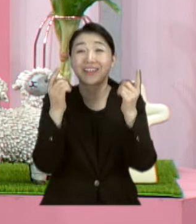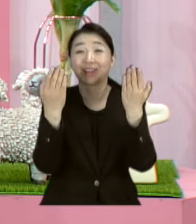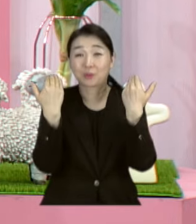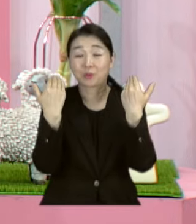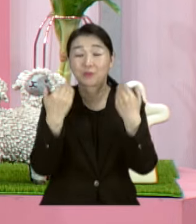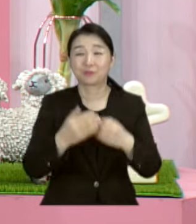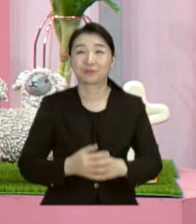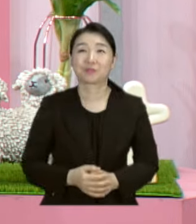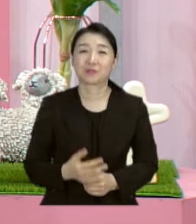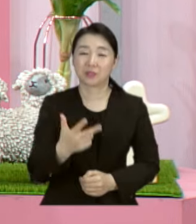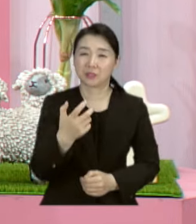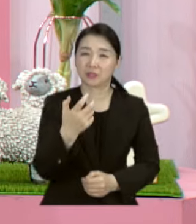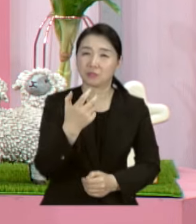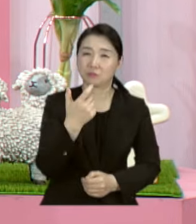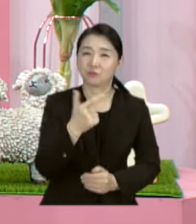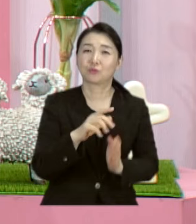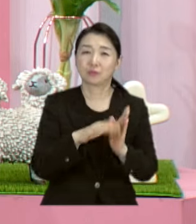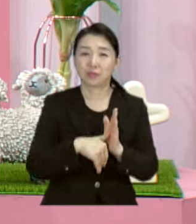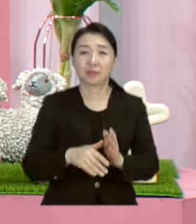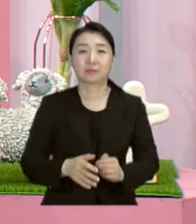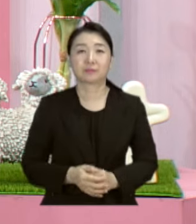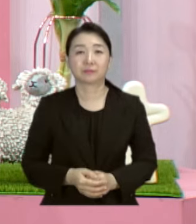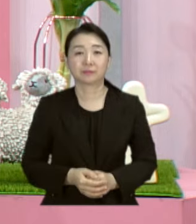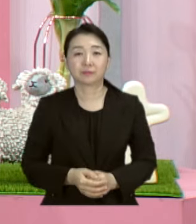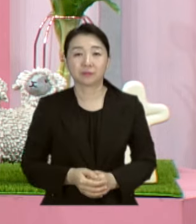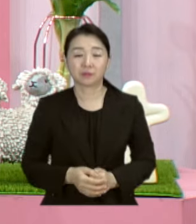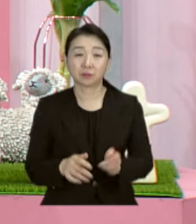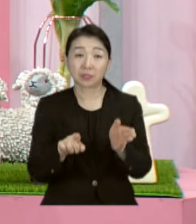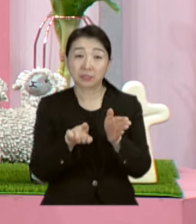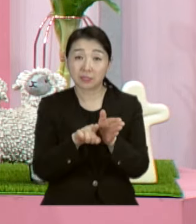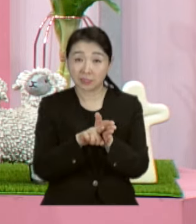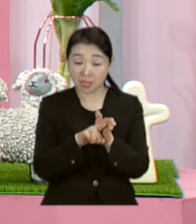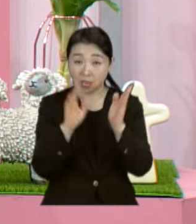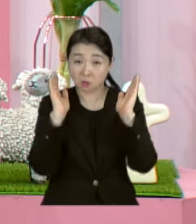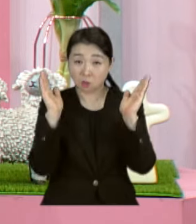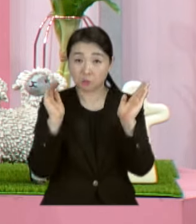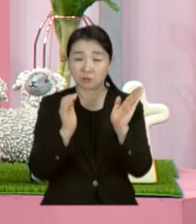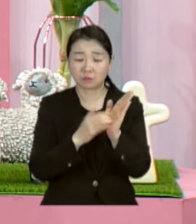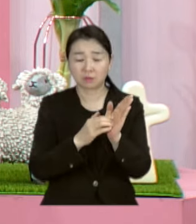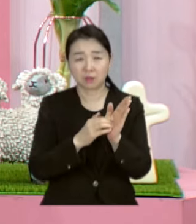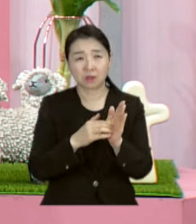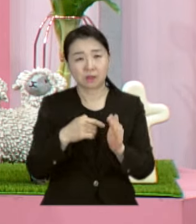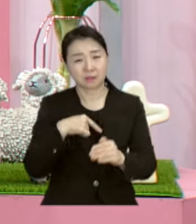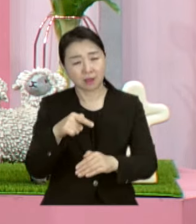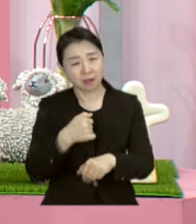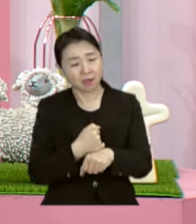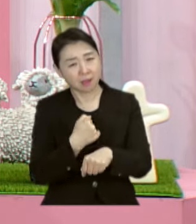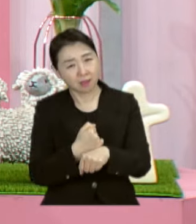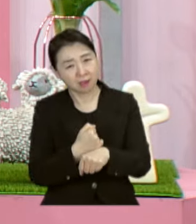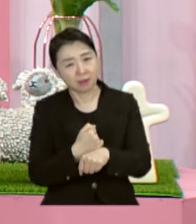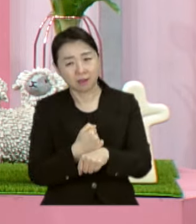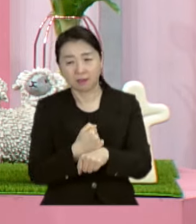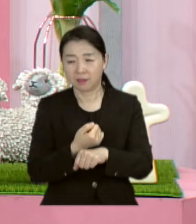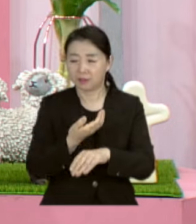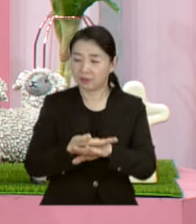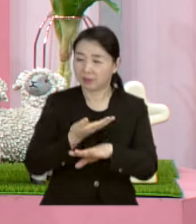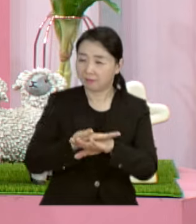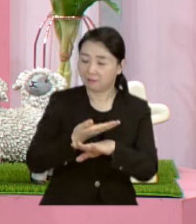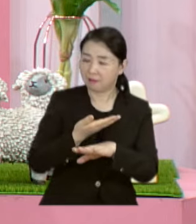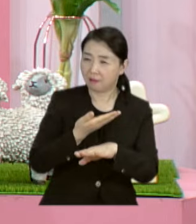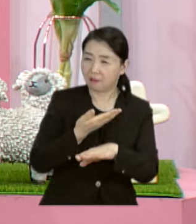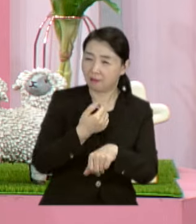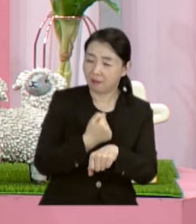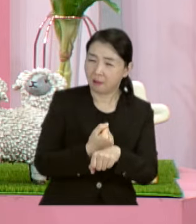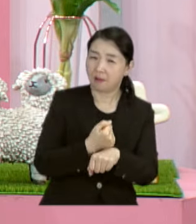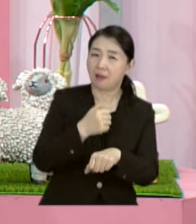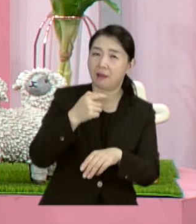1976년이죠. 네. 뭐 오래전이죠. 네. 그런데 거기에서 신학을 하면서 이게 내가 갈 일인가 다른 거 하다가 마지막에